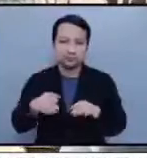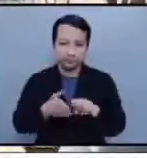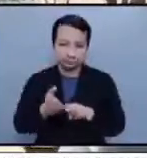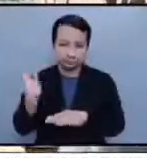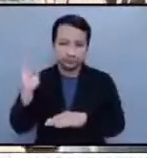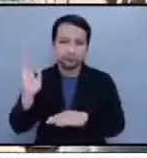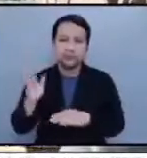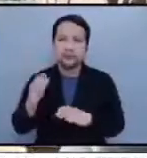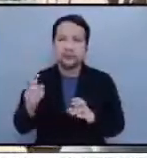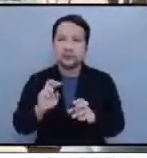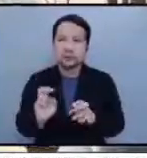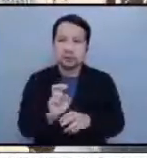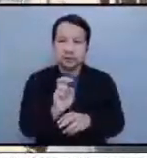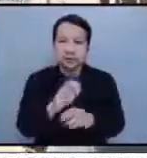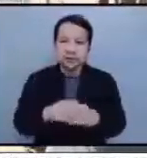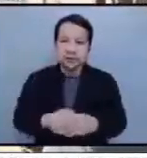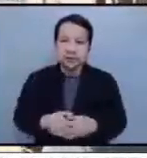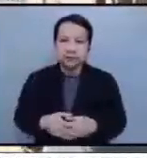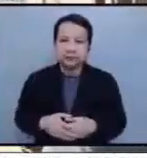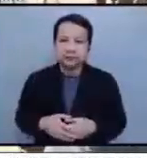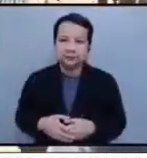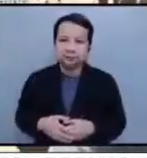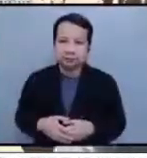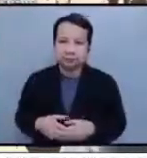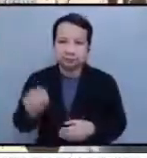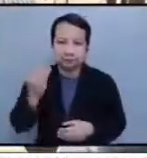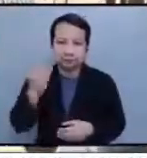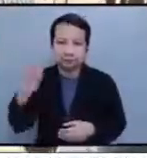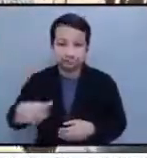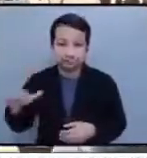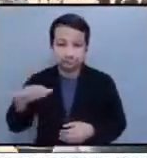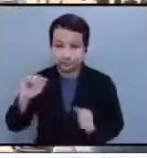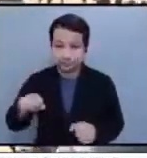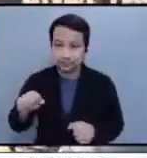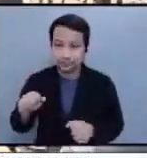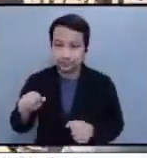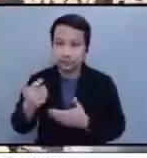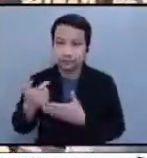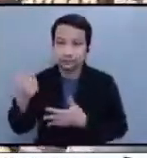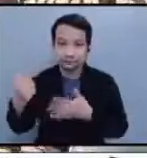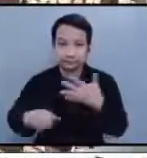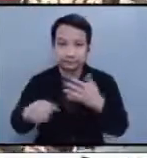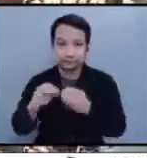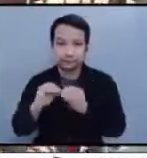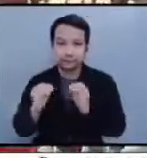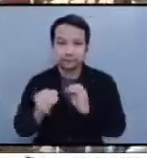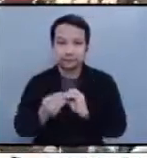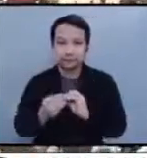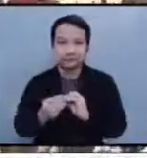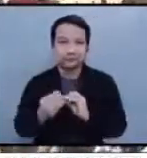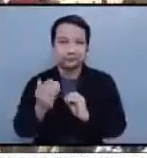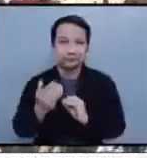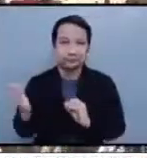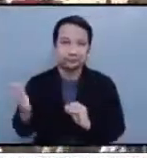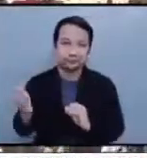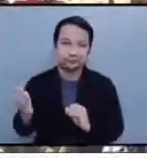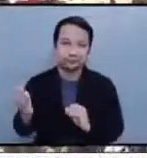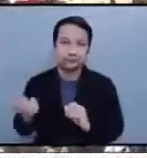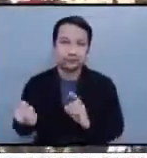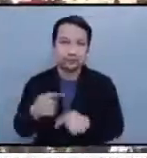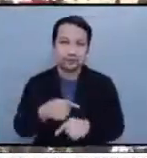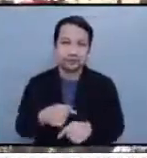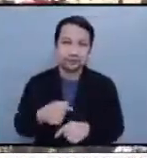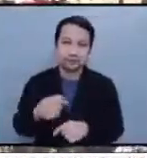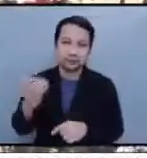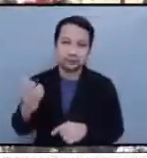EDSA. At paalala sa ating mga kabibeng babiyahe ngayong araw, ipinatutupad po ang number coding scheme sa Metro Manila mula yan alas 5 ng